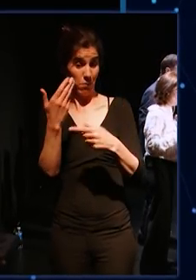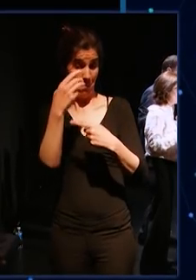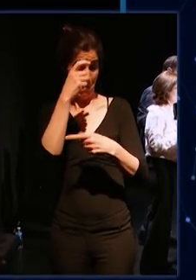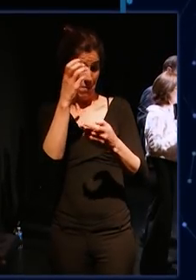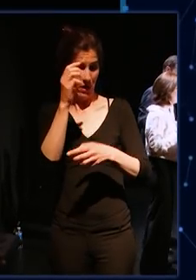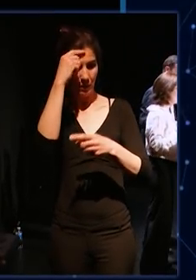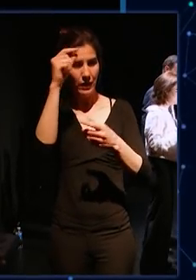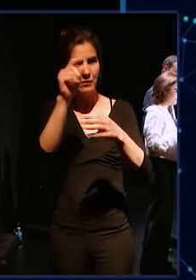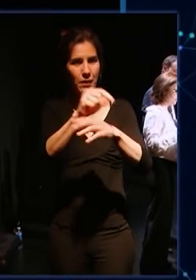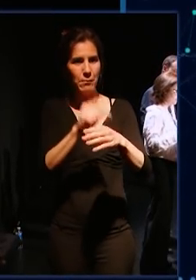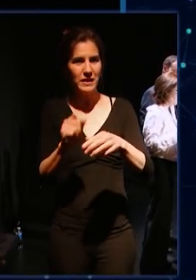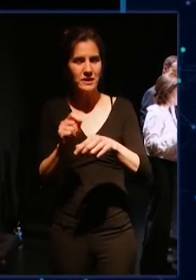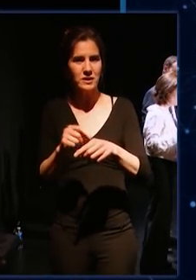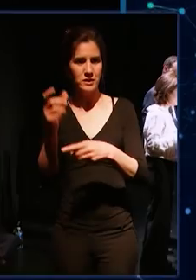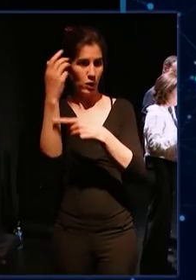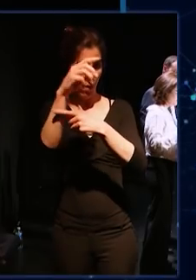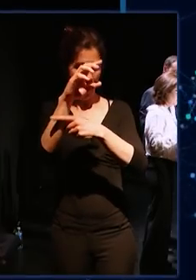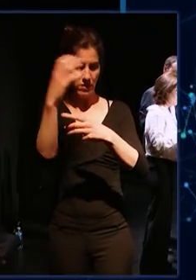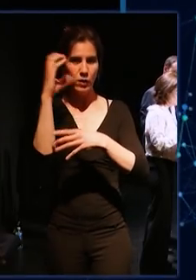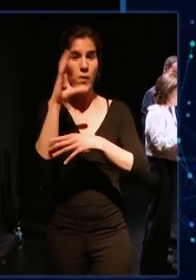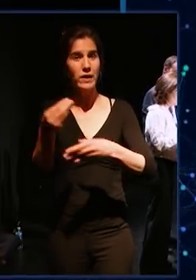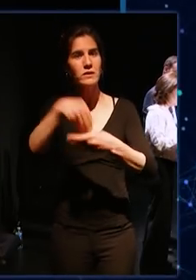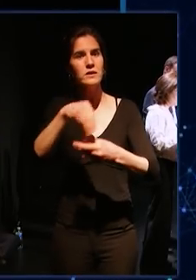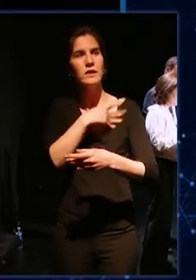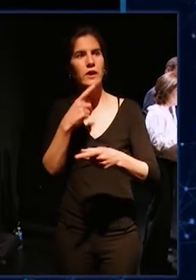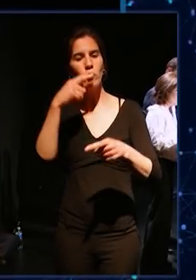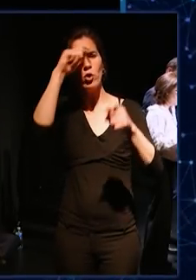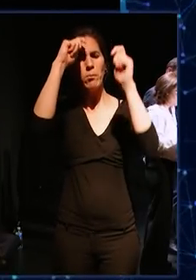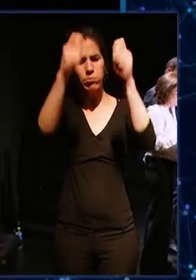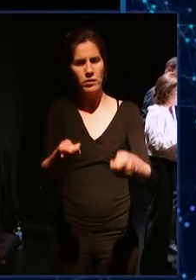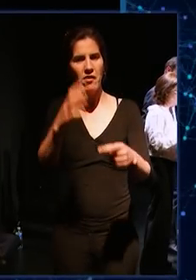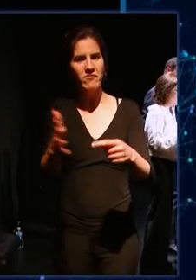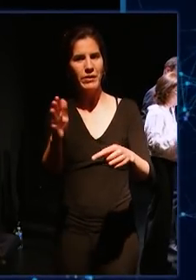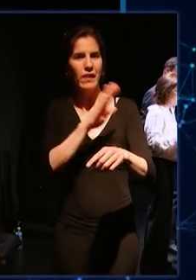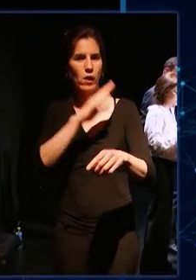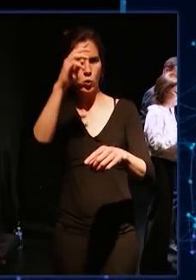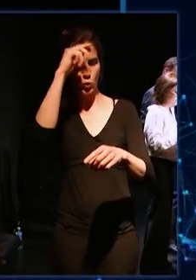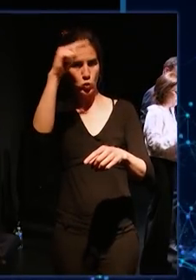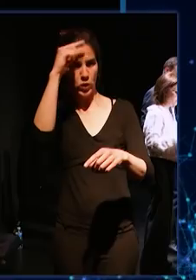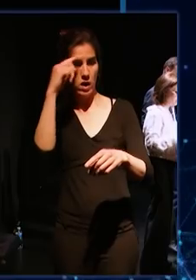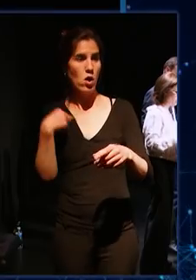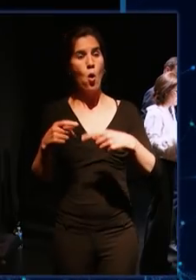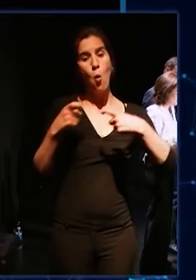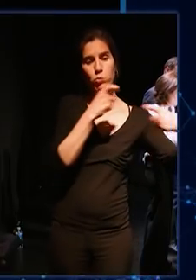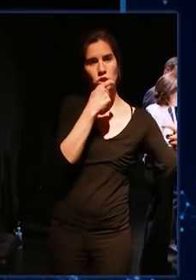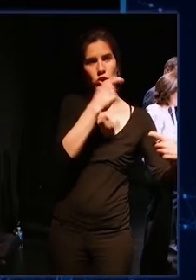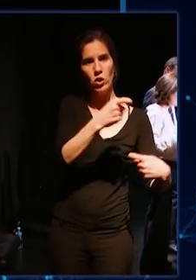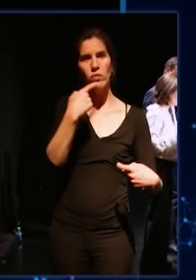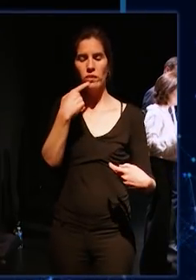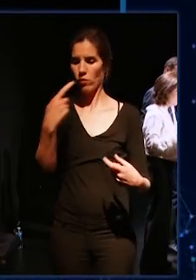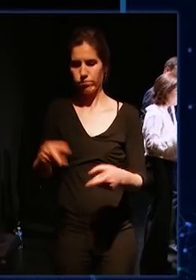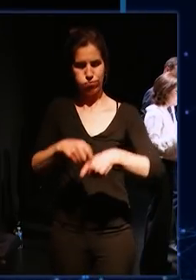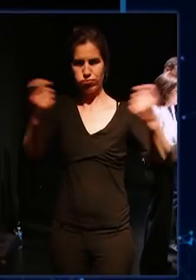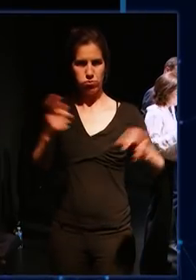creació d'una fàbrica de cultura. Per alguns partits de l'oposició ha estat un error per tractar-se d'una inversió desmesurada a